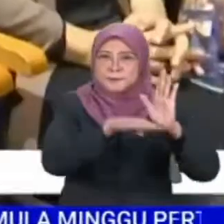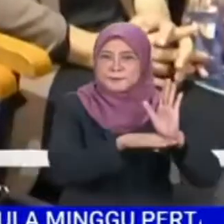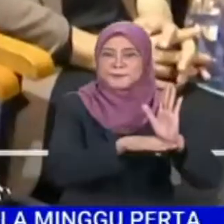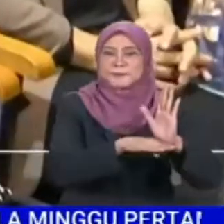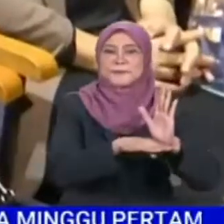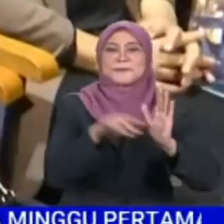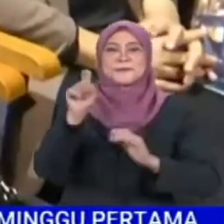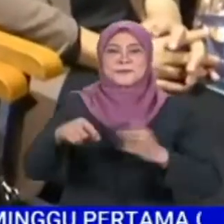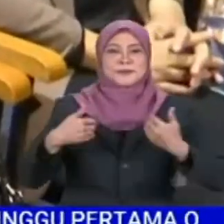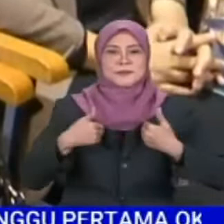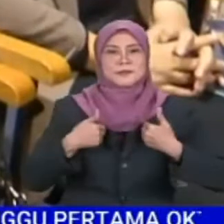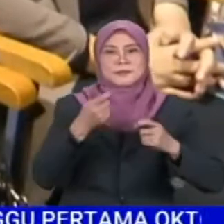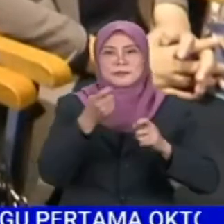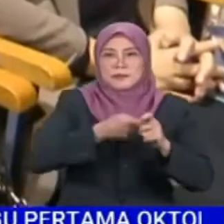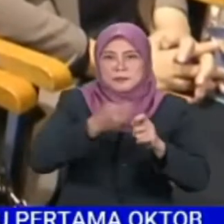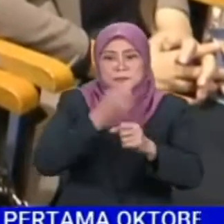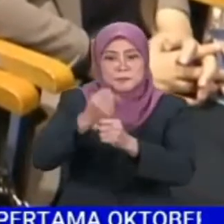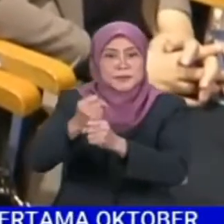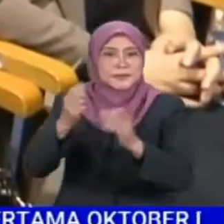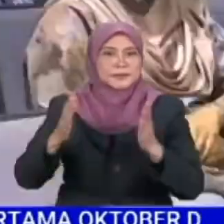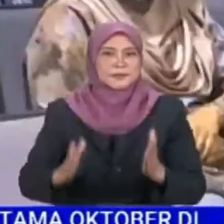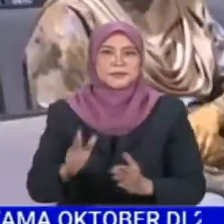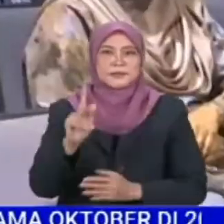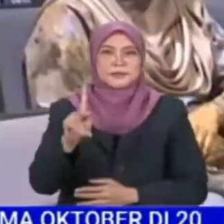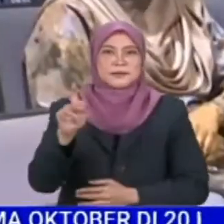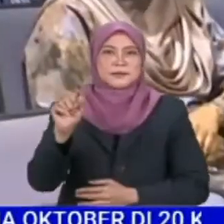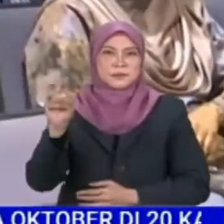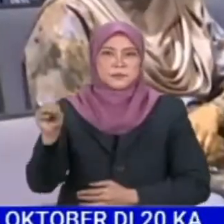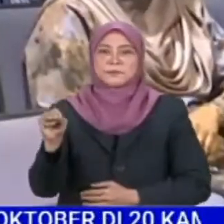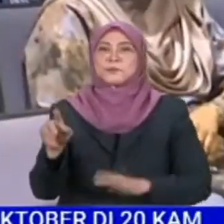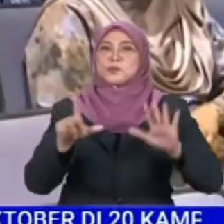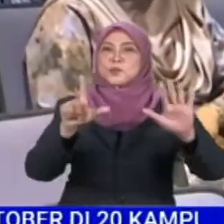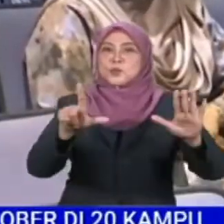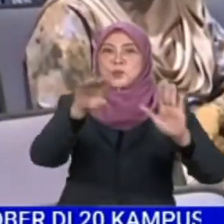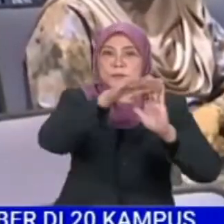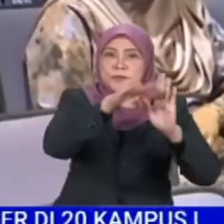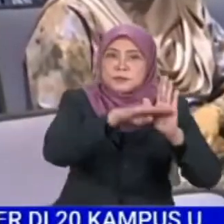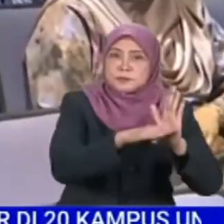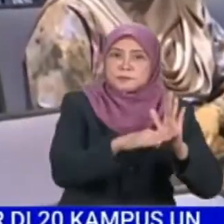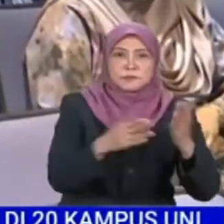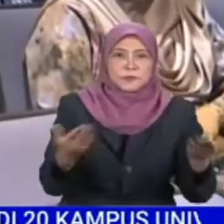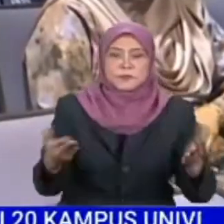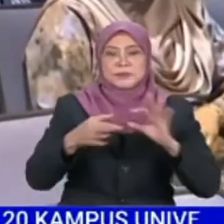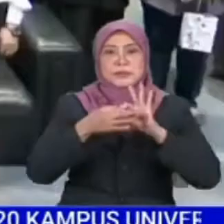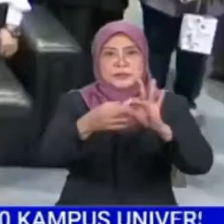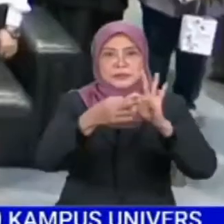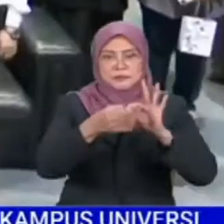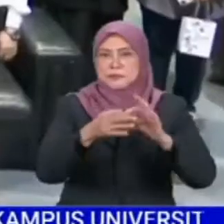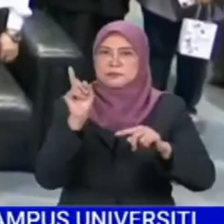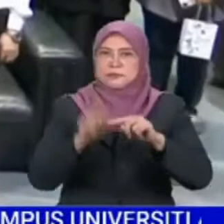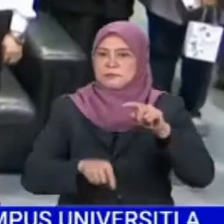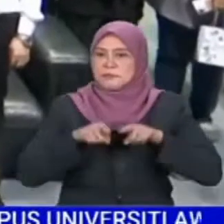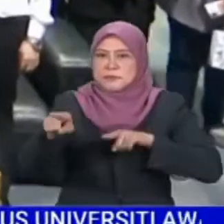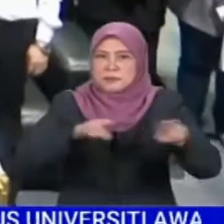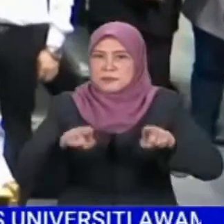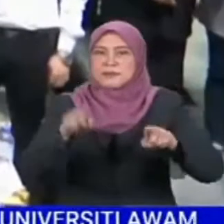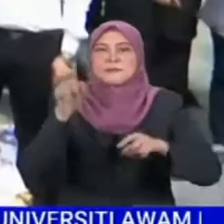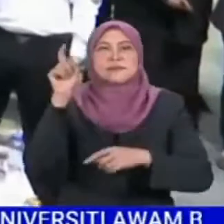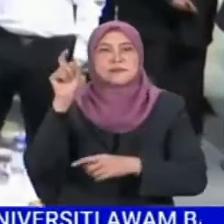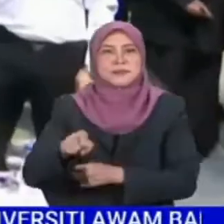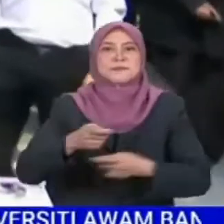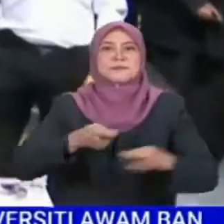ada pada setiap warga kerja KCOM. 7 prinsip itu bekerjasama bukan bersaing, tadbir urus yang baik,